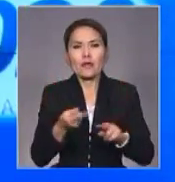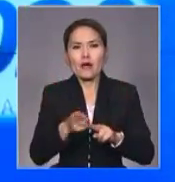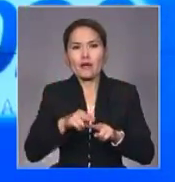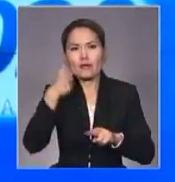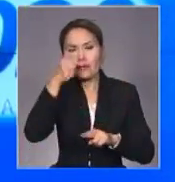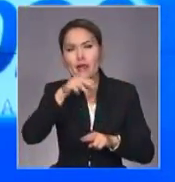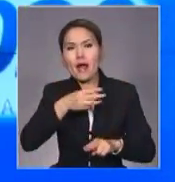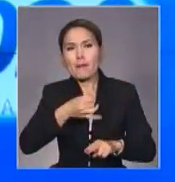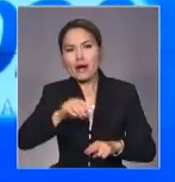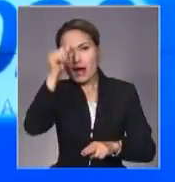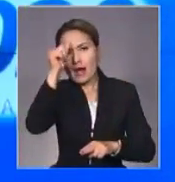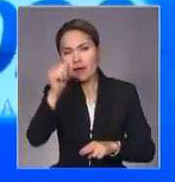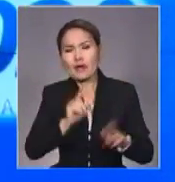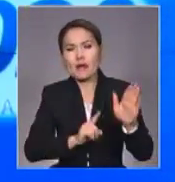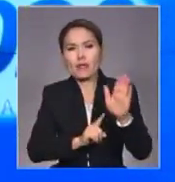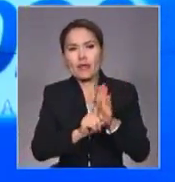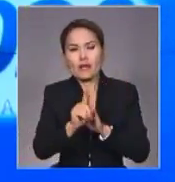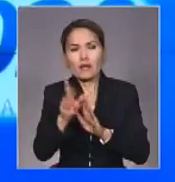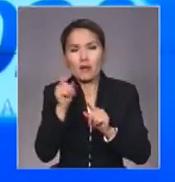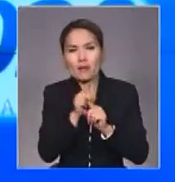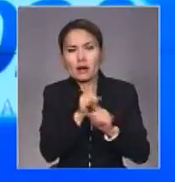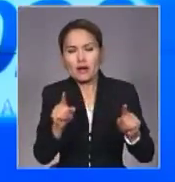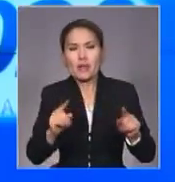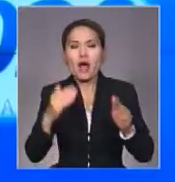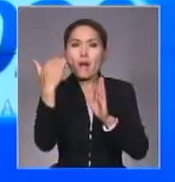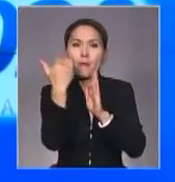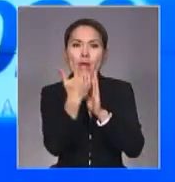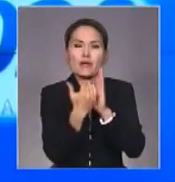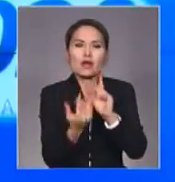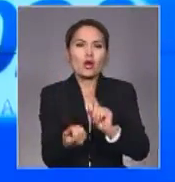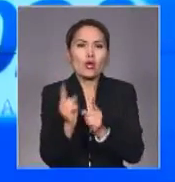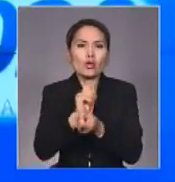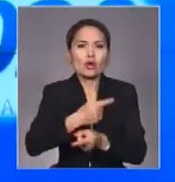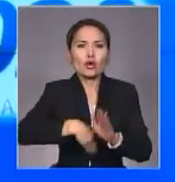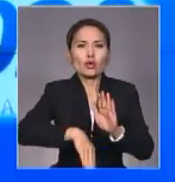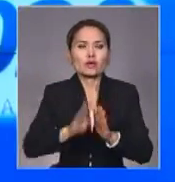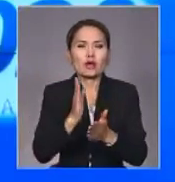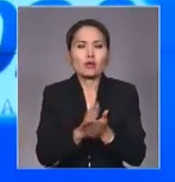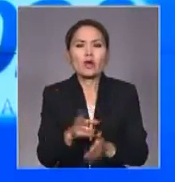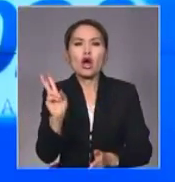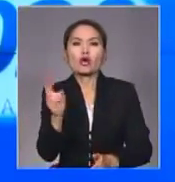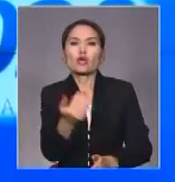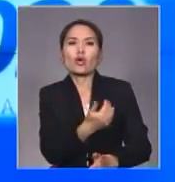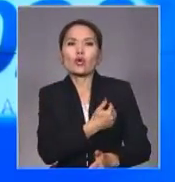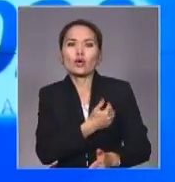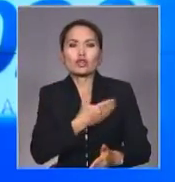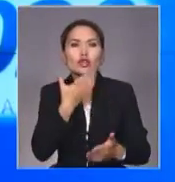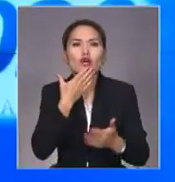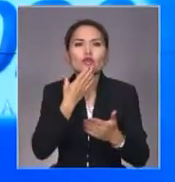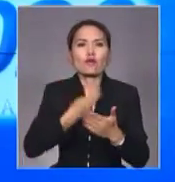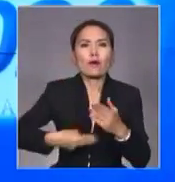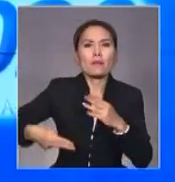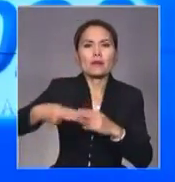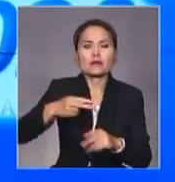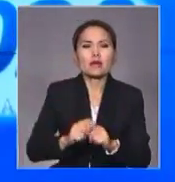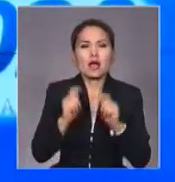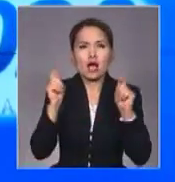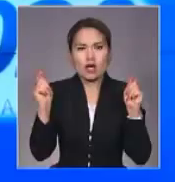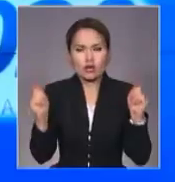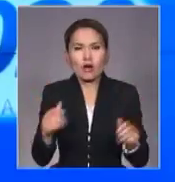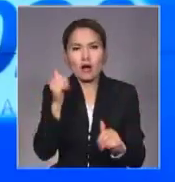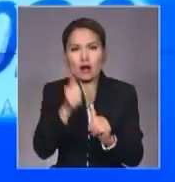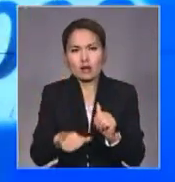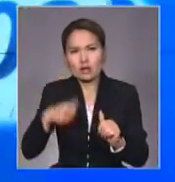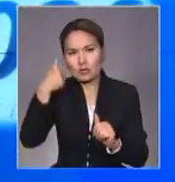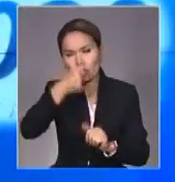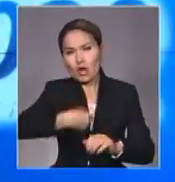айынан бері бағдарламаға бірқатар өзгерістер енгізілген. Осылайша өсін дөңгелетуге ниет танытқандардың саны жылдан жылға артып келеді. Солардың